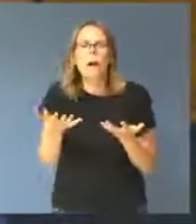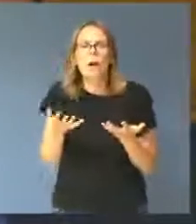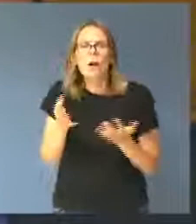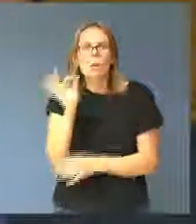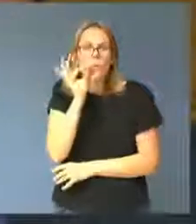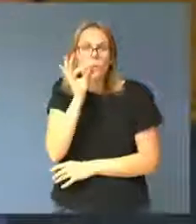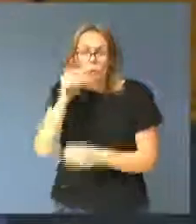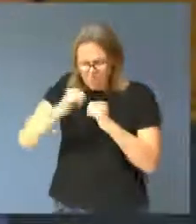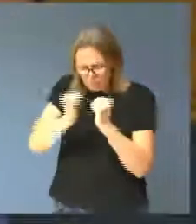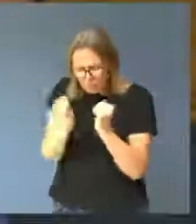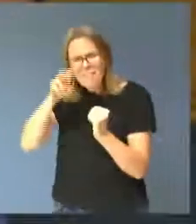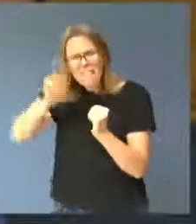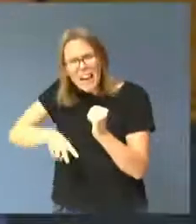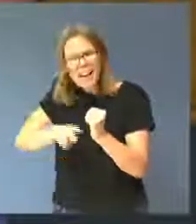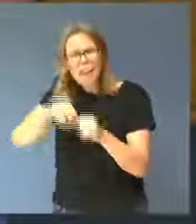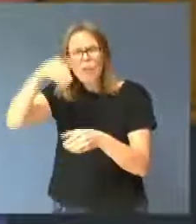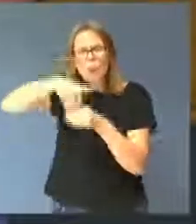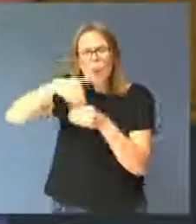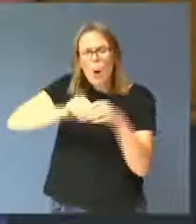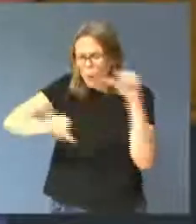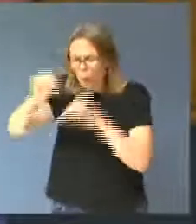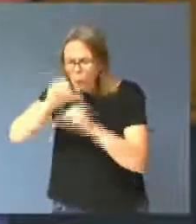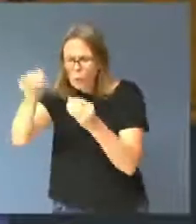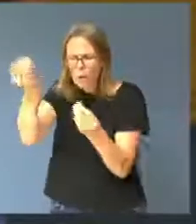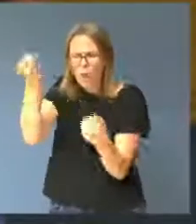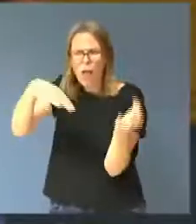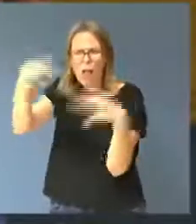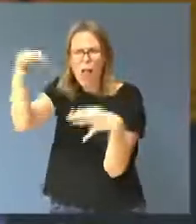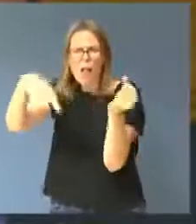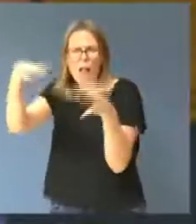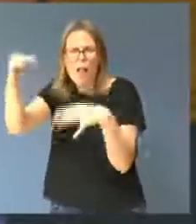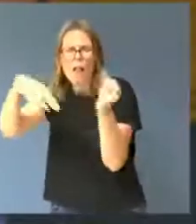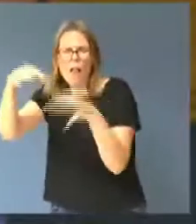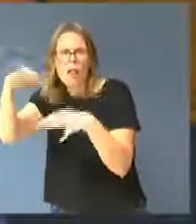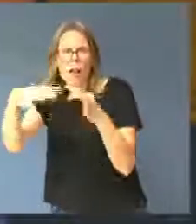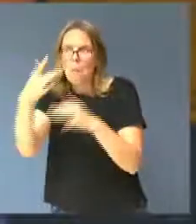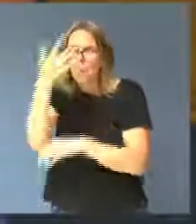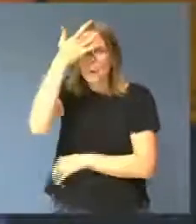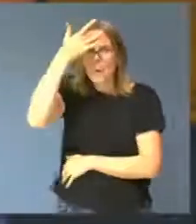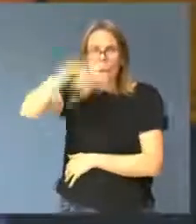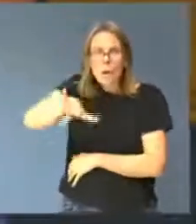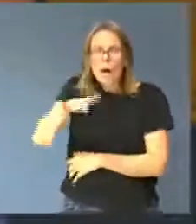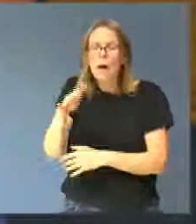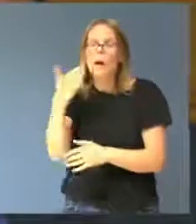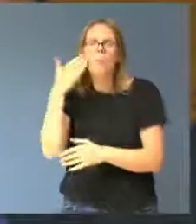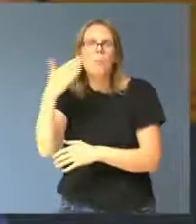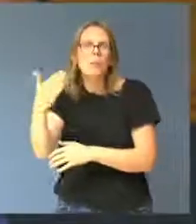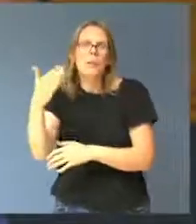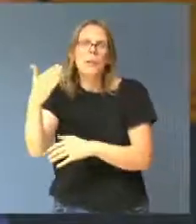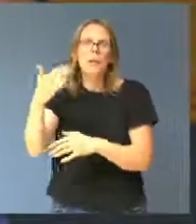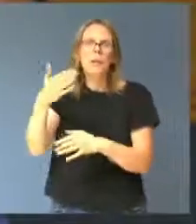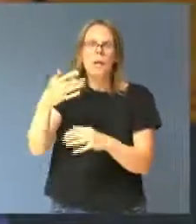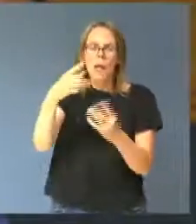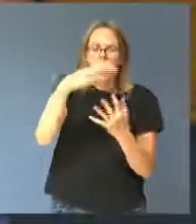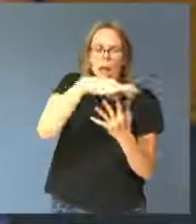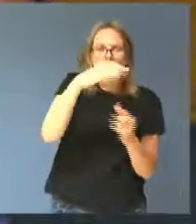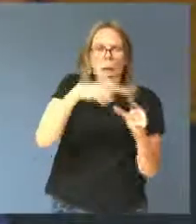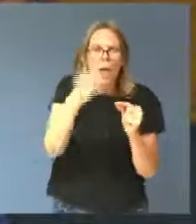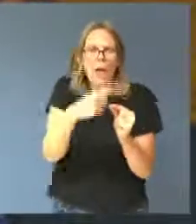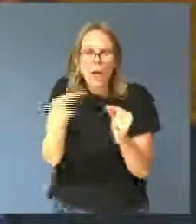joints. Ne connaissent pas les produits, les additifs, et ne connaissent pas avec quoi est coupé l'herbe de